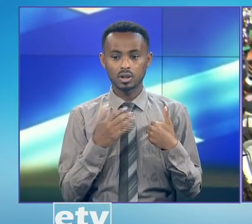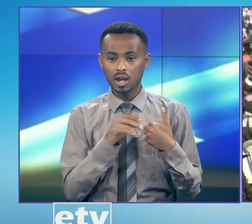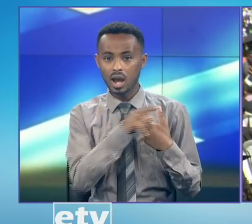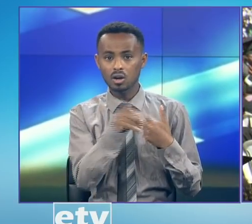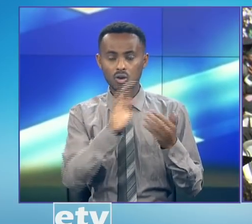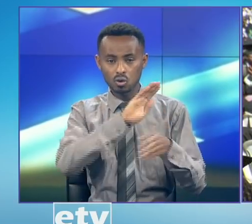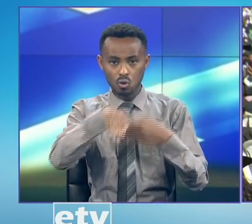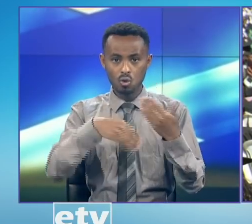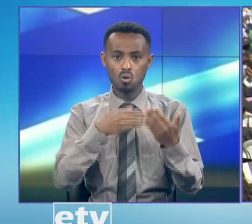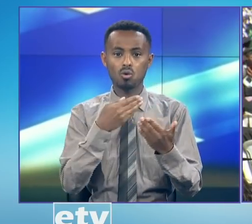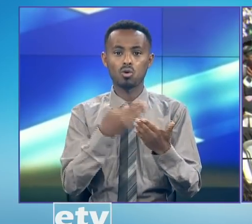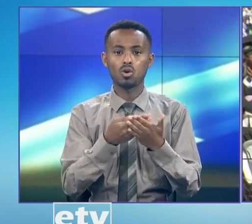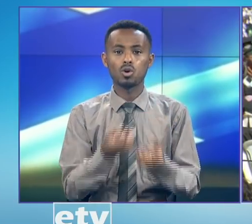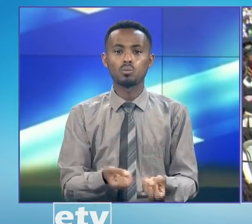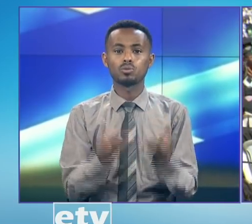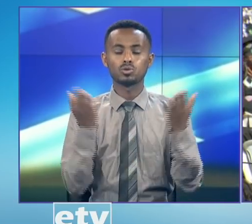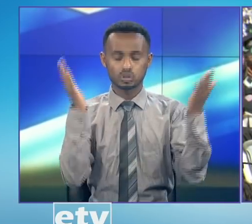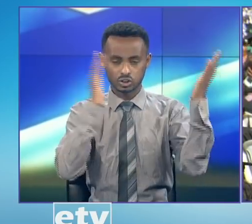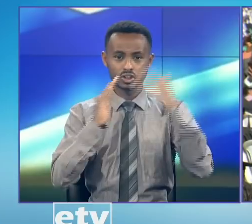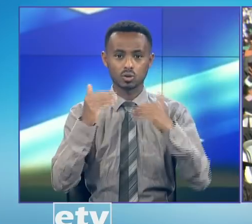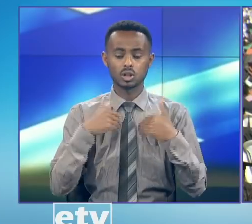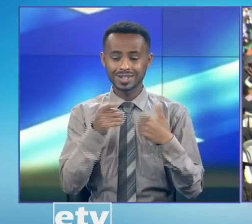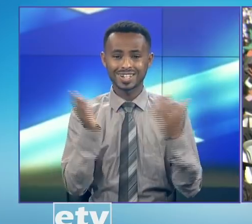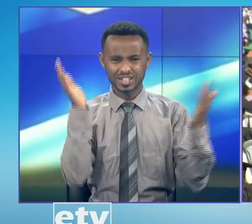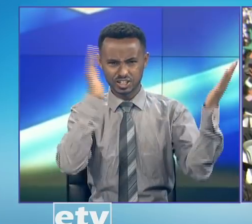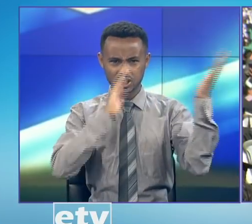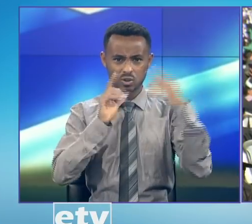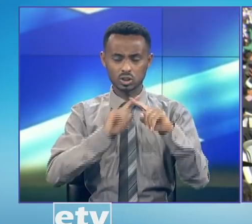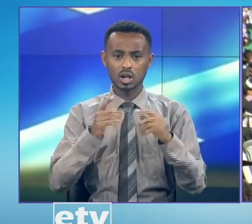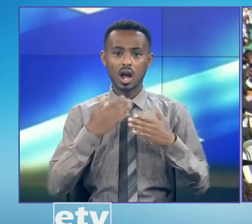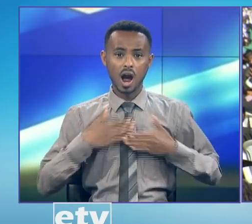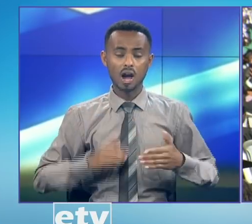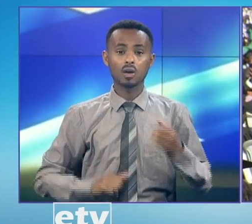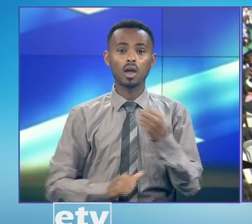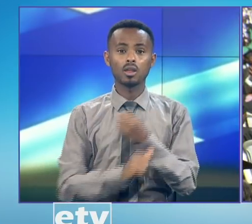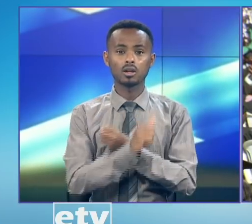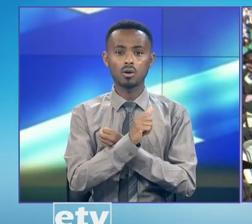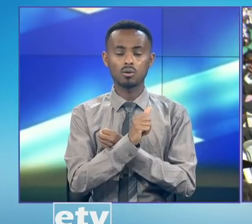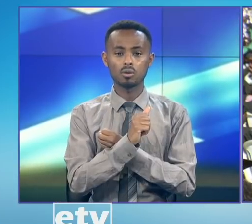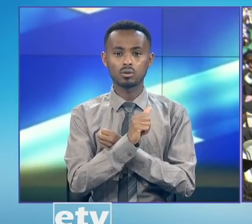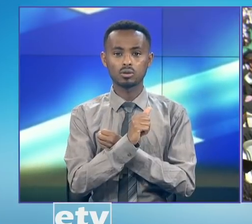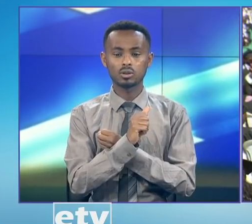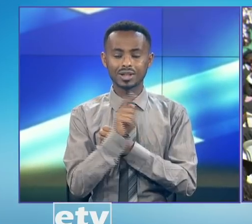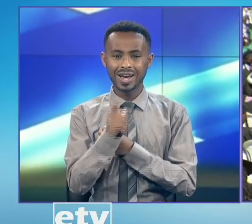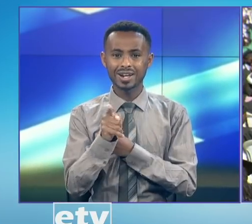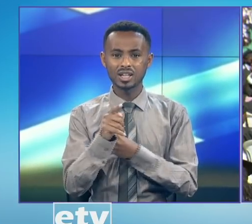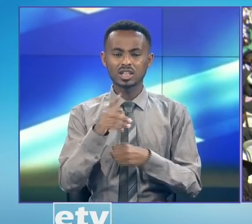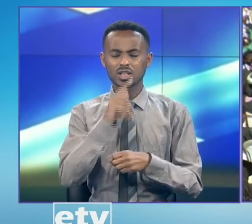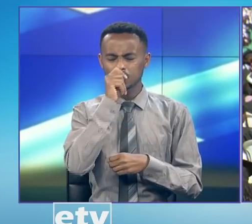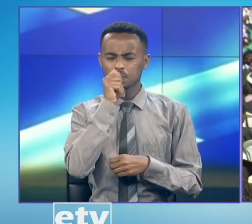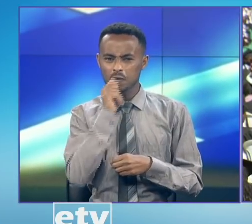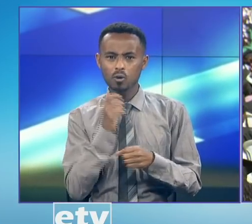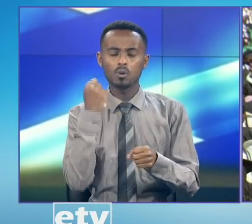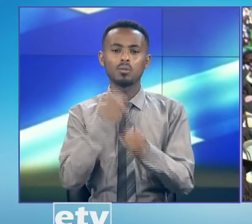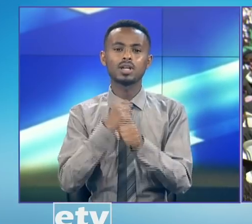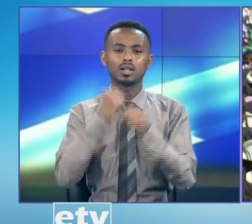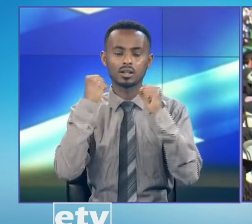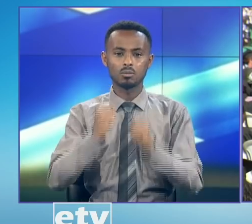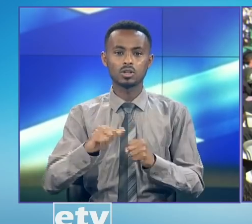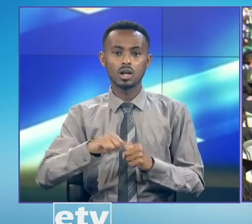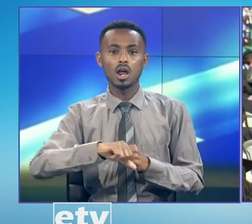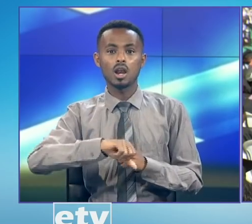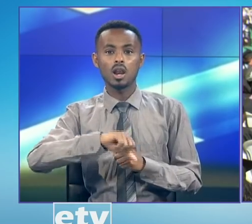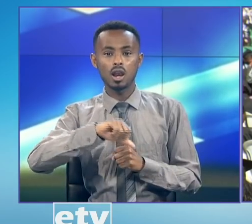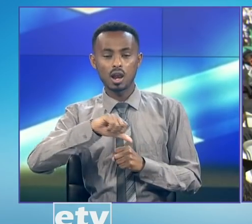ያንን ሁሉ ብዙ ቻሌንጆች አሉ። እነዛን ቻሌንጆች ግን አካል ጉዳተኛው ያንንም ተቋቁሞ መስራት እንደሚችል